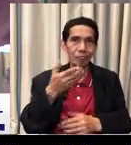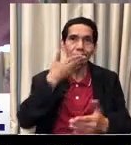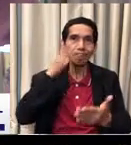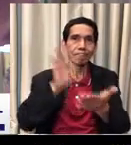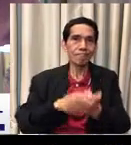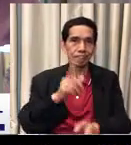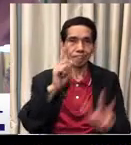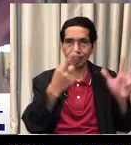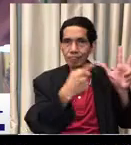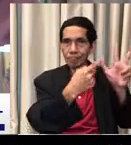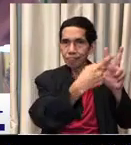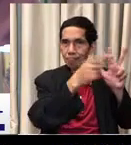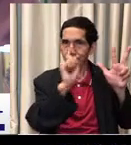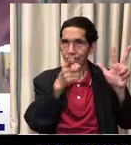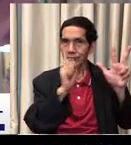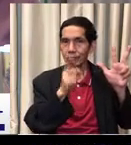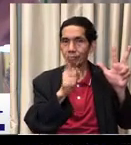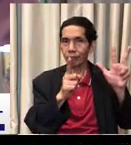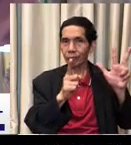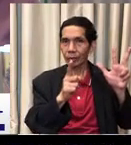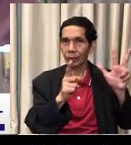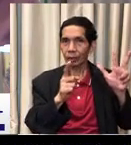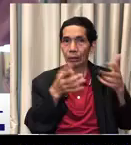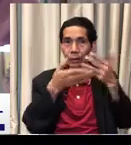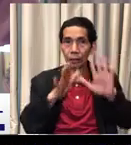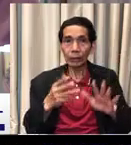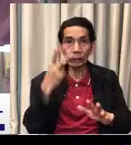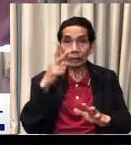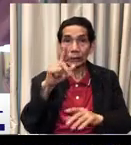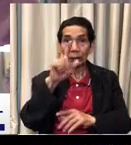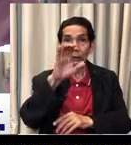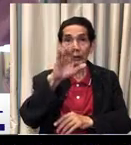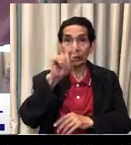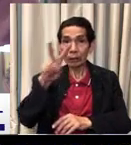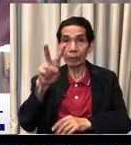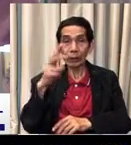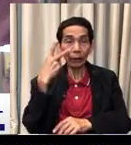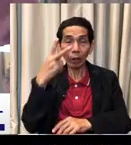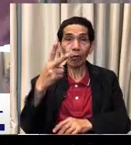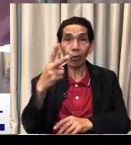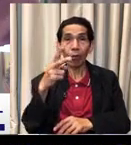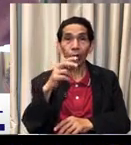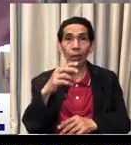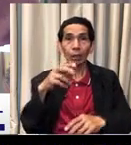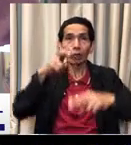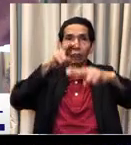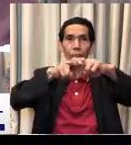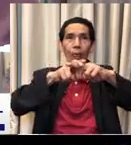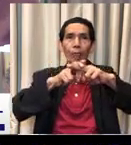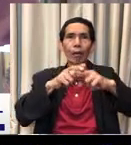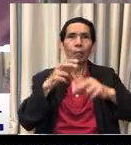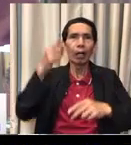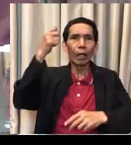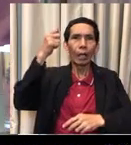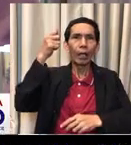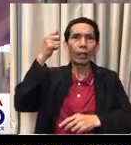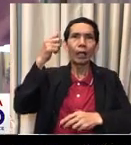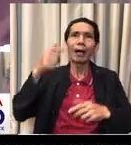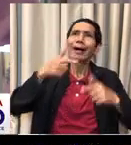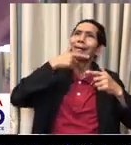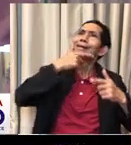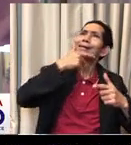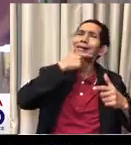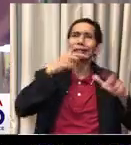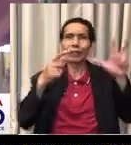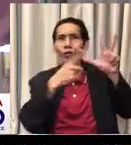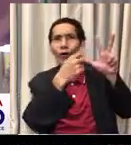Salbay kayo ah. Nananahimik, nakita nyo ba yung CCTV? Nakaupo lang yung mama, nagtatawa ng pa yung